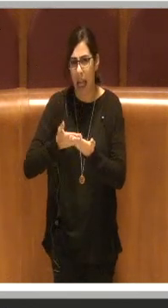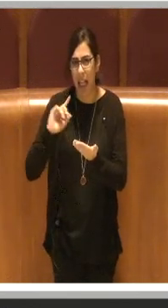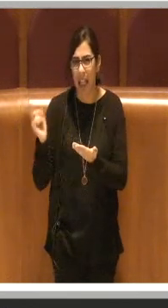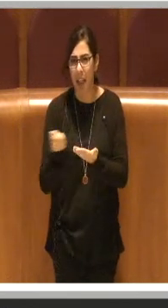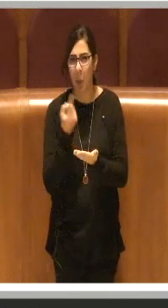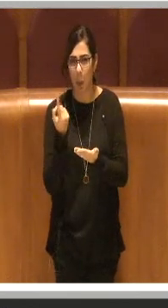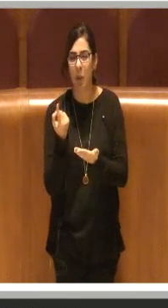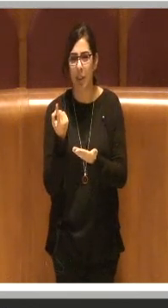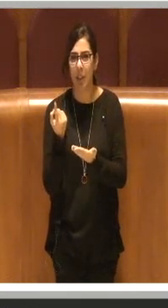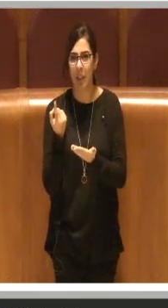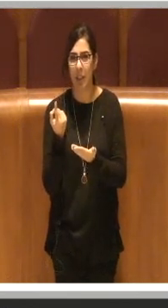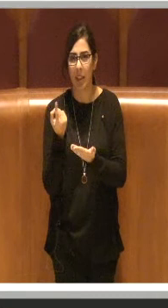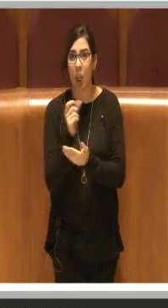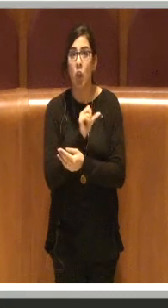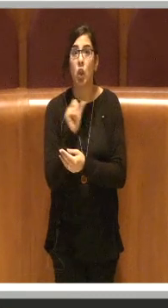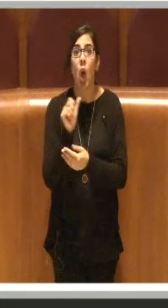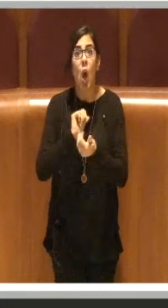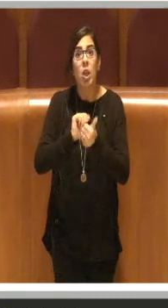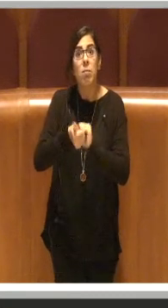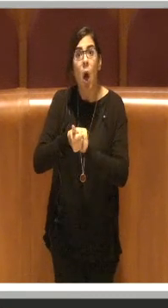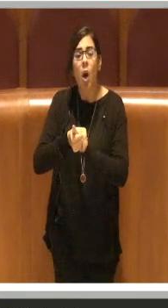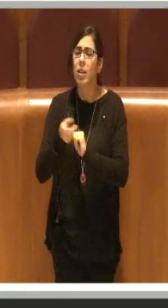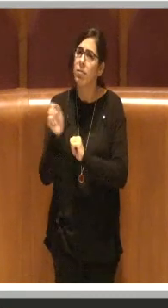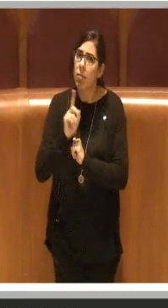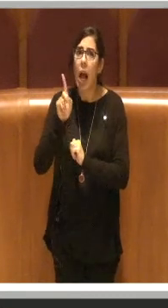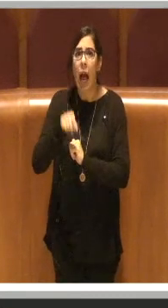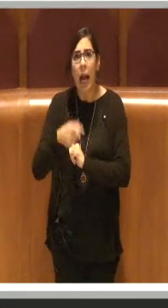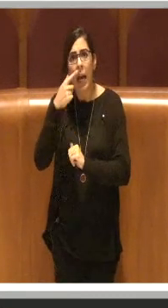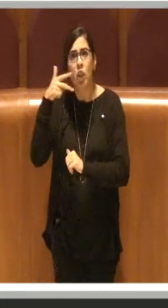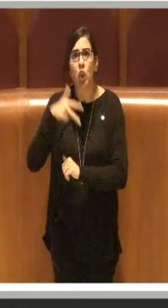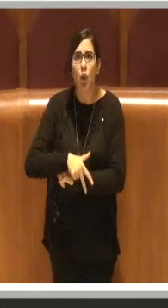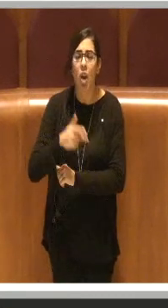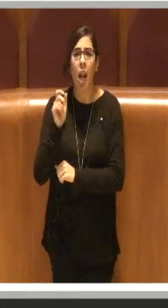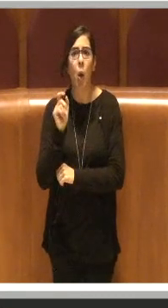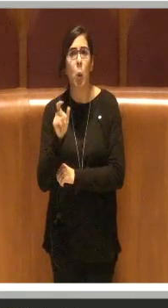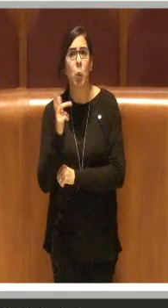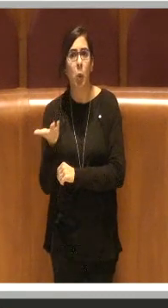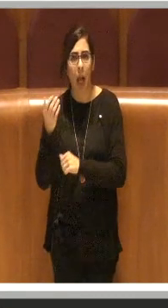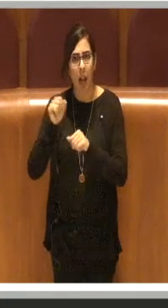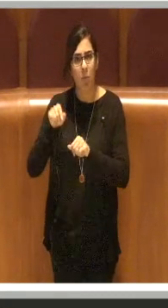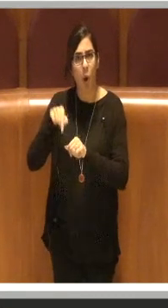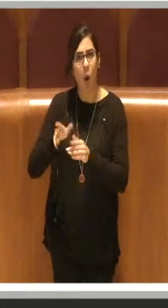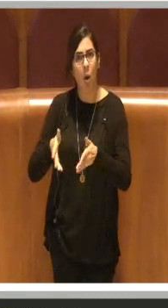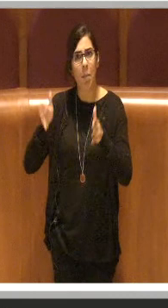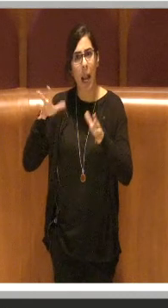associazioni, non solo attività sportive, ma anche attività tipo sociale, culturale. E infine